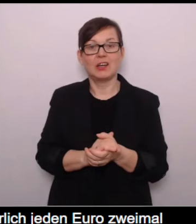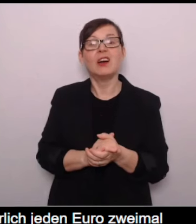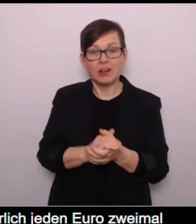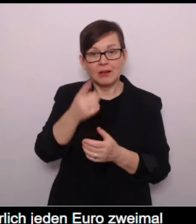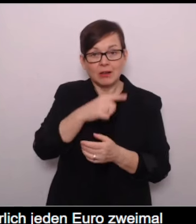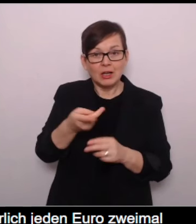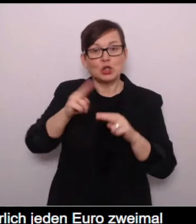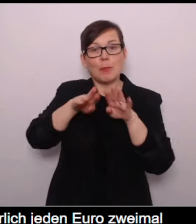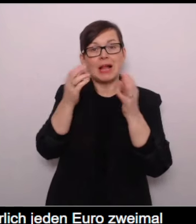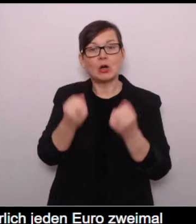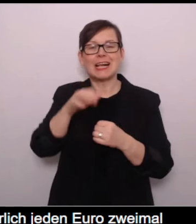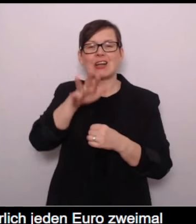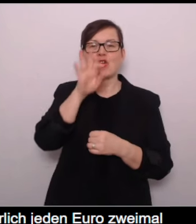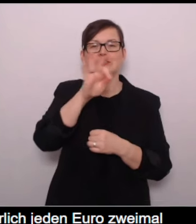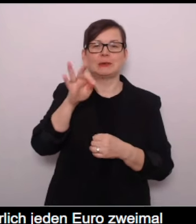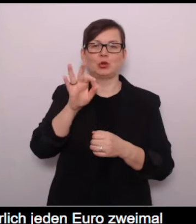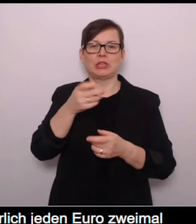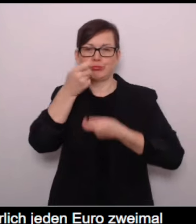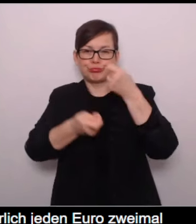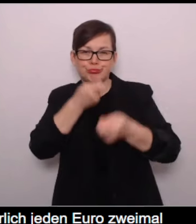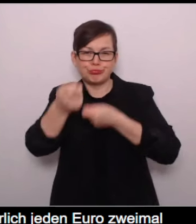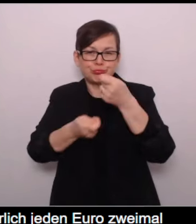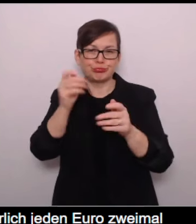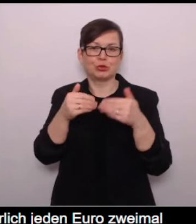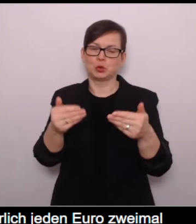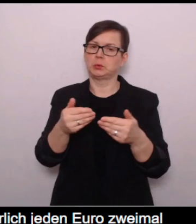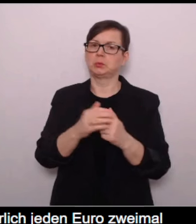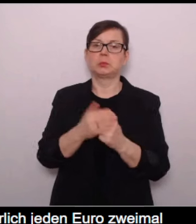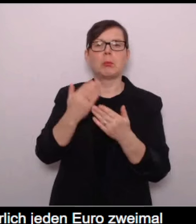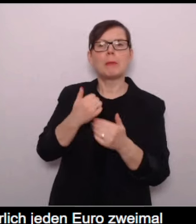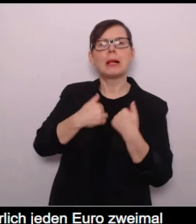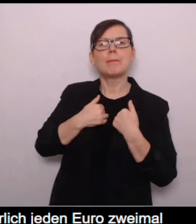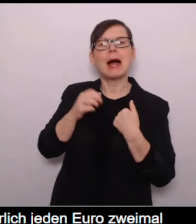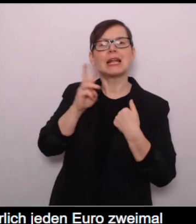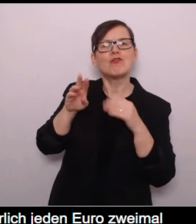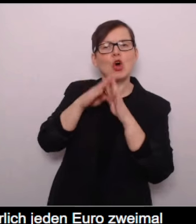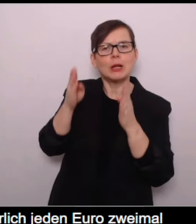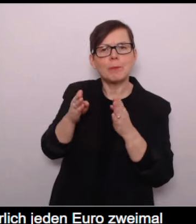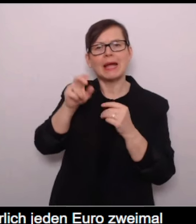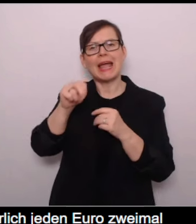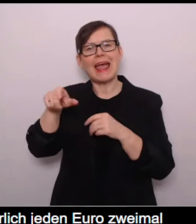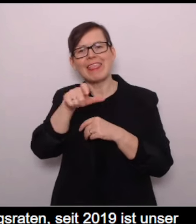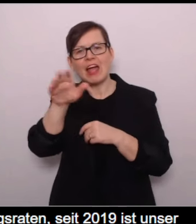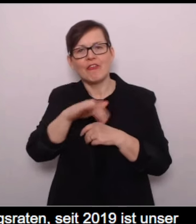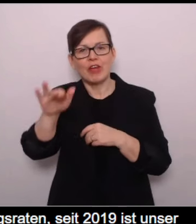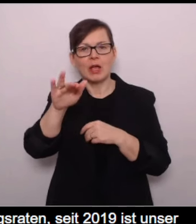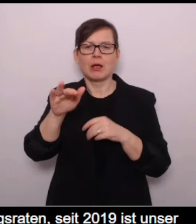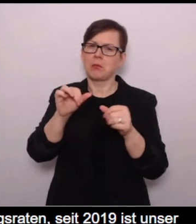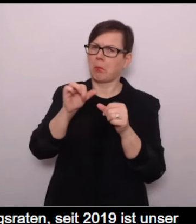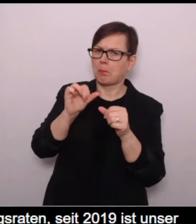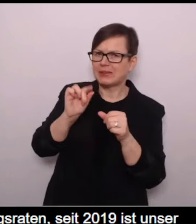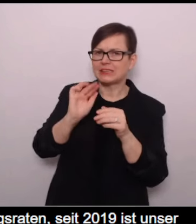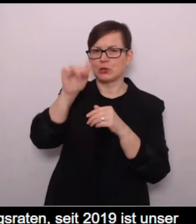höchste Investitionsquote in ganz Deutschland. Die Investitionsquote wird bei uns im Doppelhauser bei 15 Prozent liegen. Zum Vergleich,